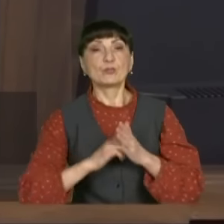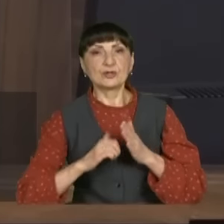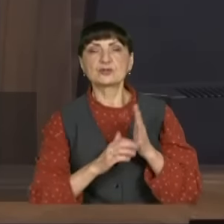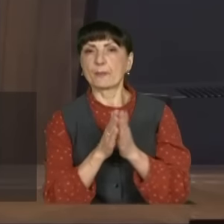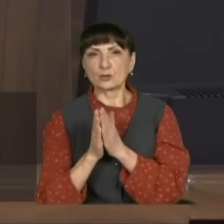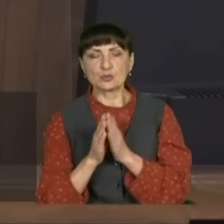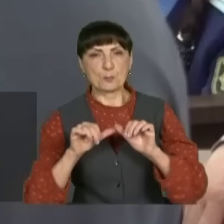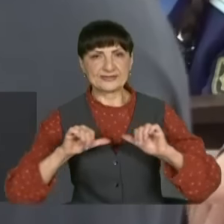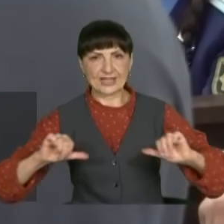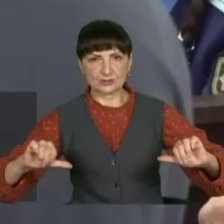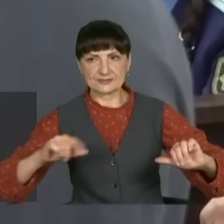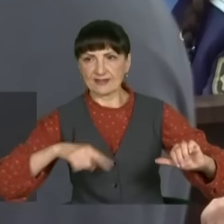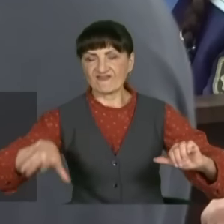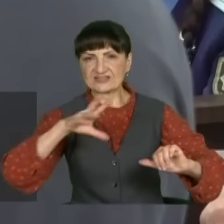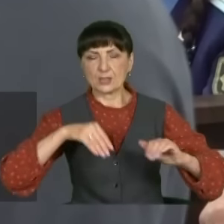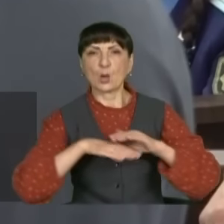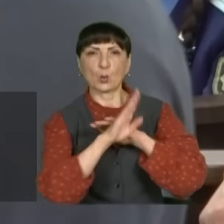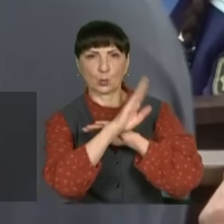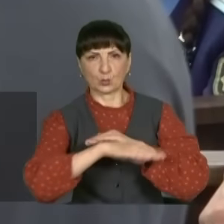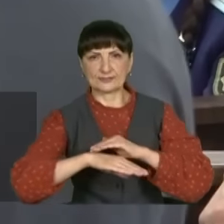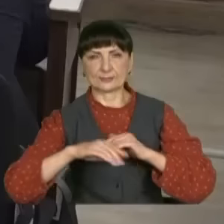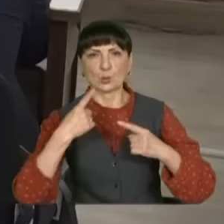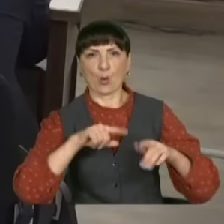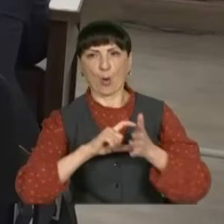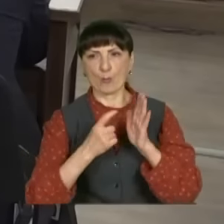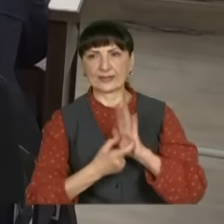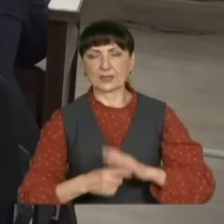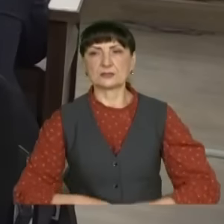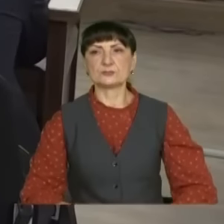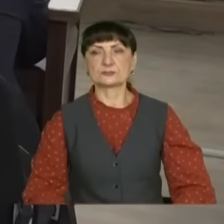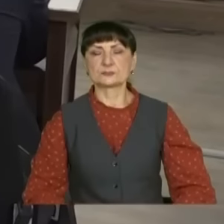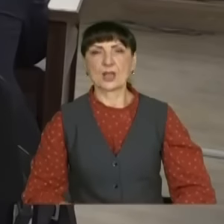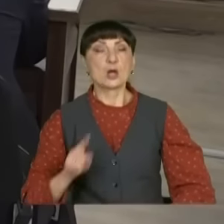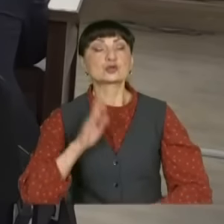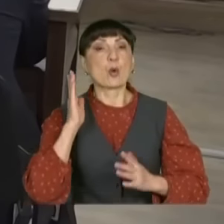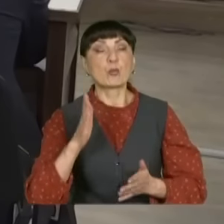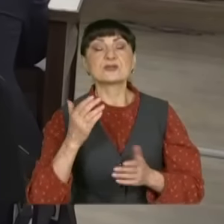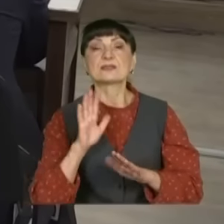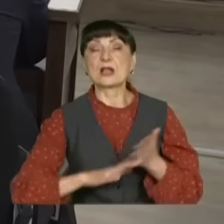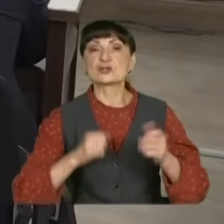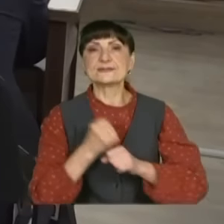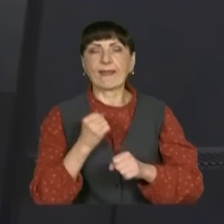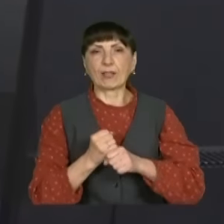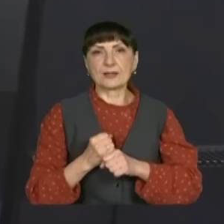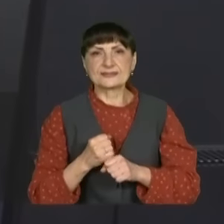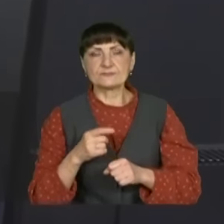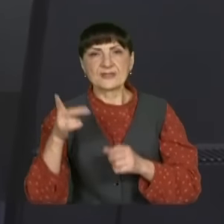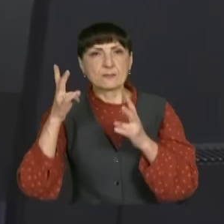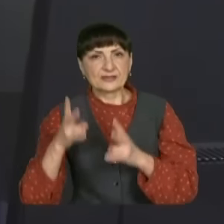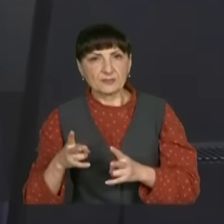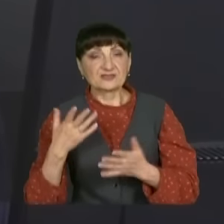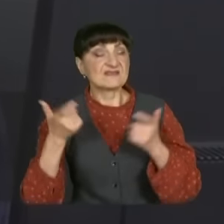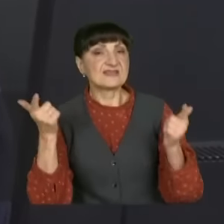прошу присяжный заседатель удалиться из зала судебного заседания о том что будет делать потерпевшая страна в случае